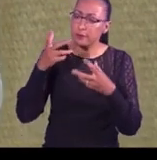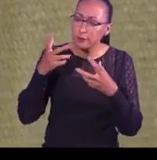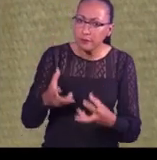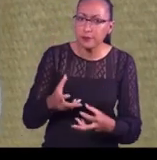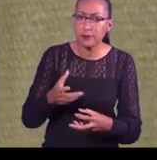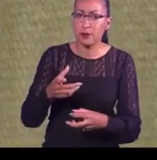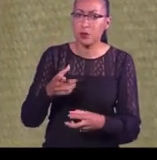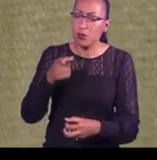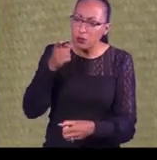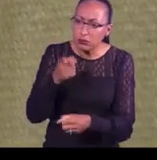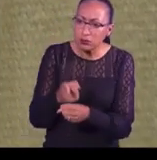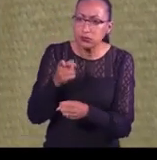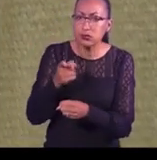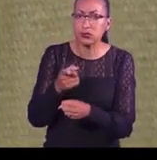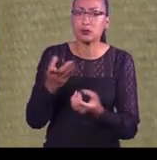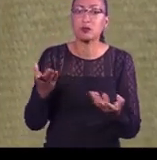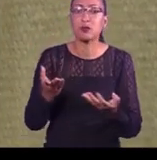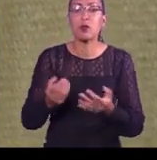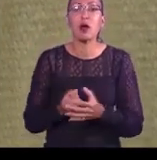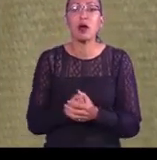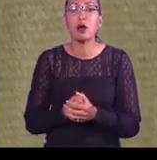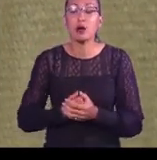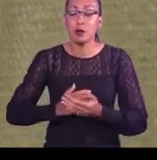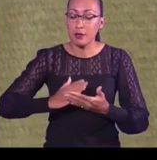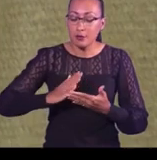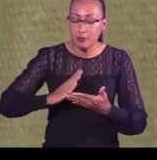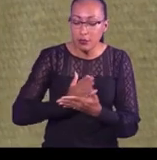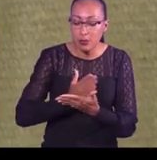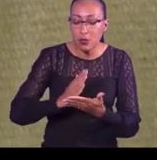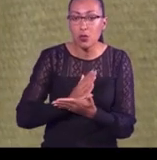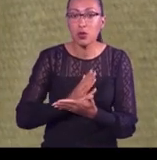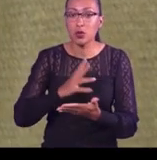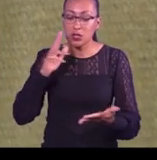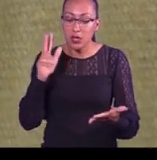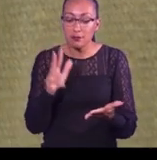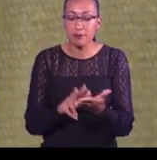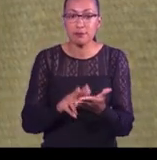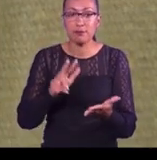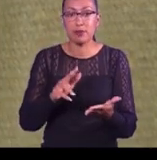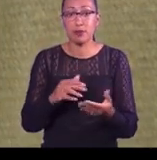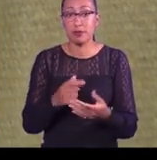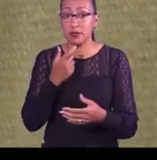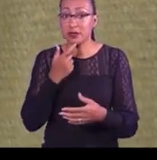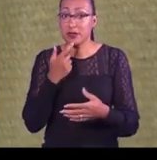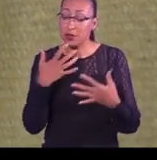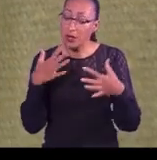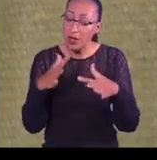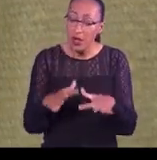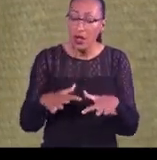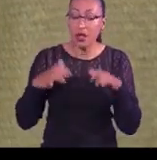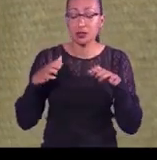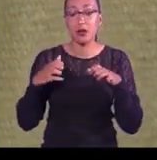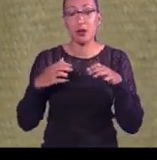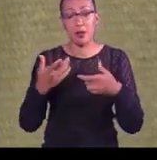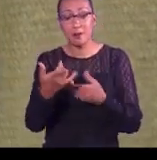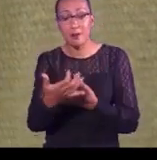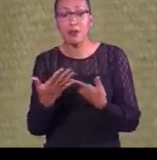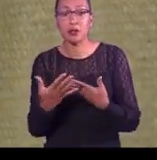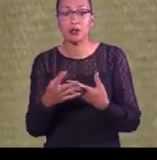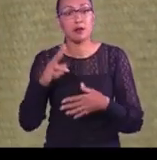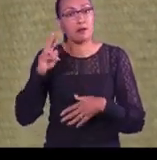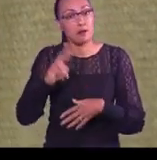de faire un projet d'habilitation pour habiliter l'Assemblée de Martinique à dessiner